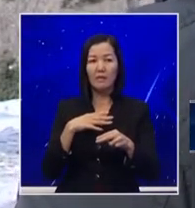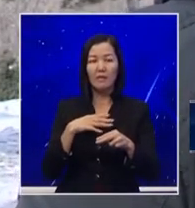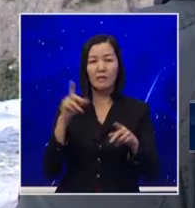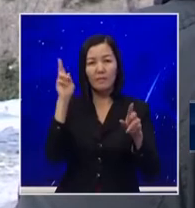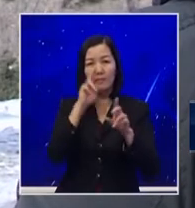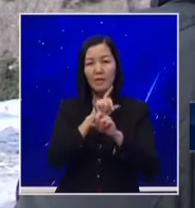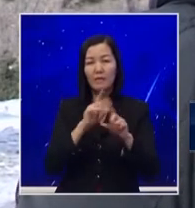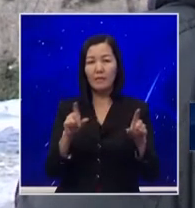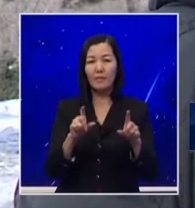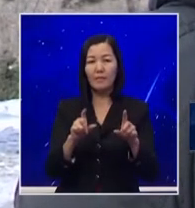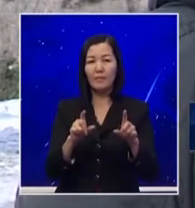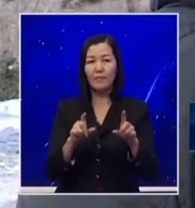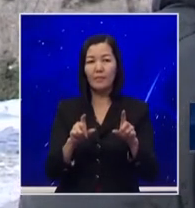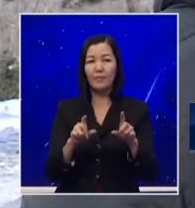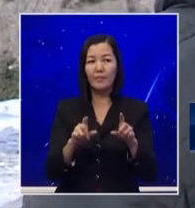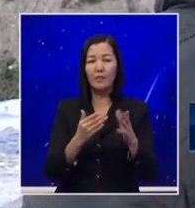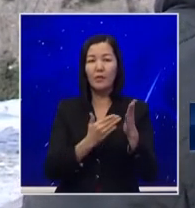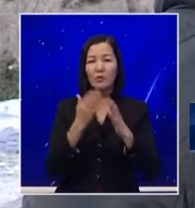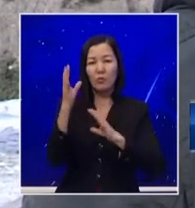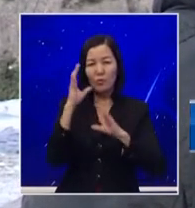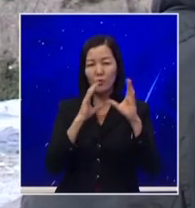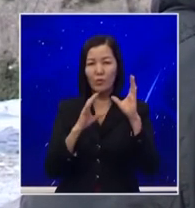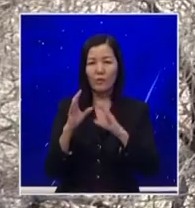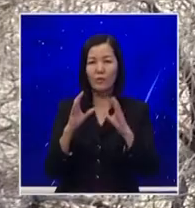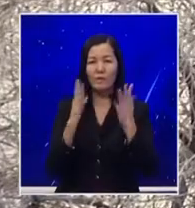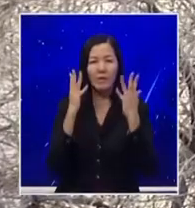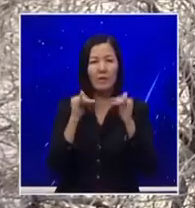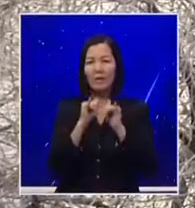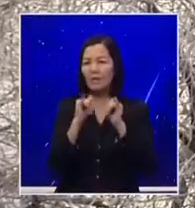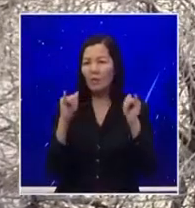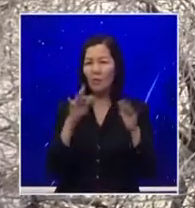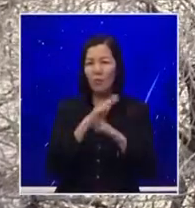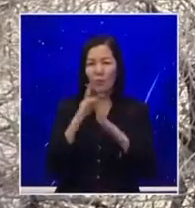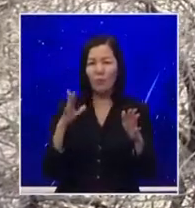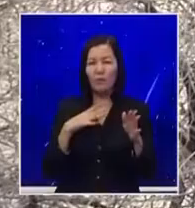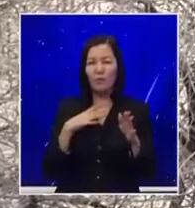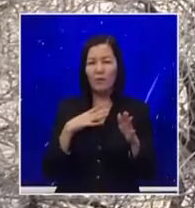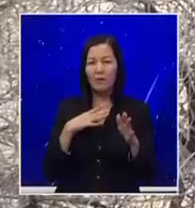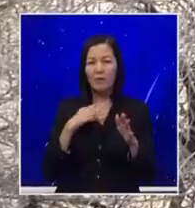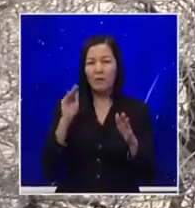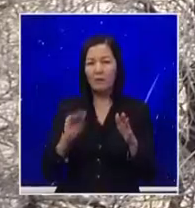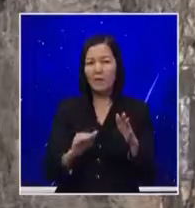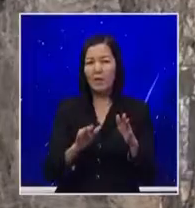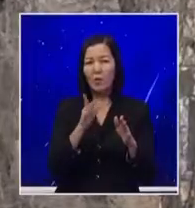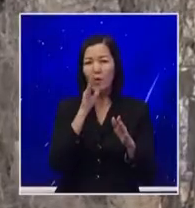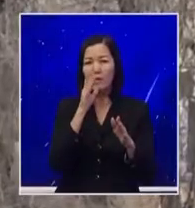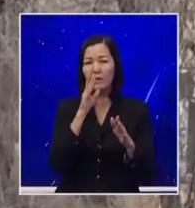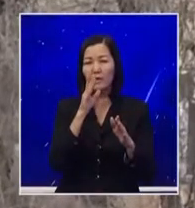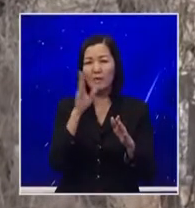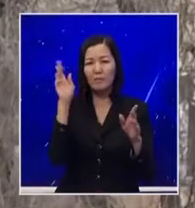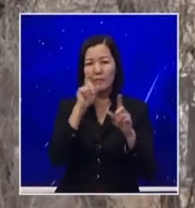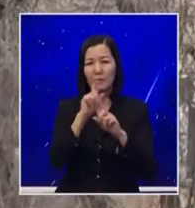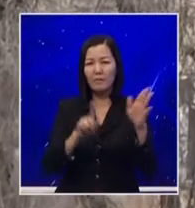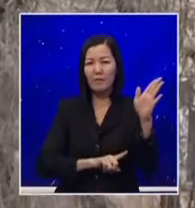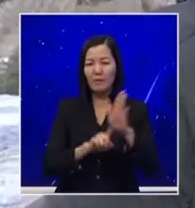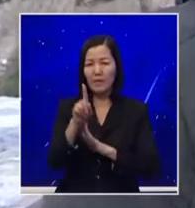мектеп, жағы, жоғары білім ордаларында сан жоқ болатын. Бүгісіне біз бала кезімізден сұрау мектепте жүргенден